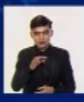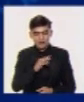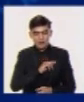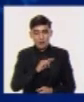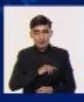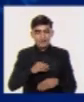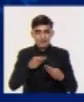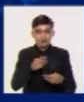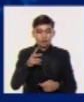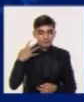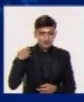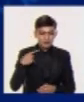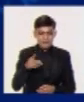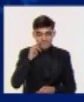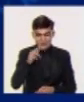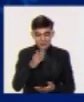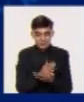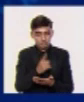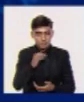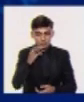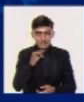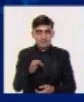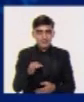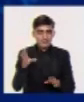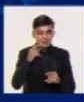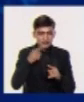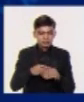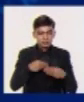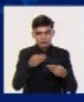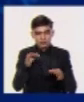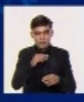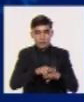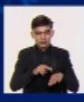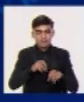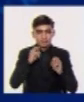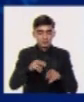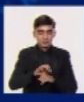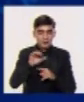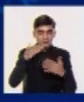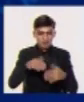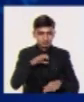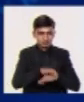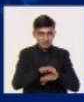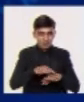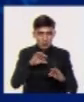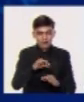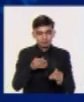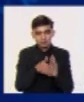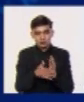беруші кінәлі деп тапты, және де барлық материалдар департамент полициясына жіберілді. Материалдық шығын